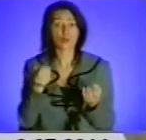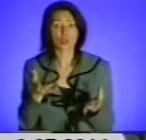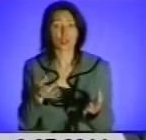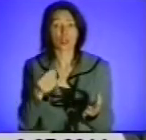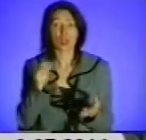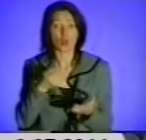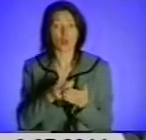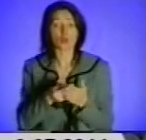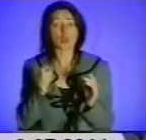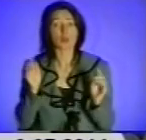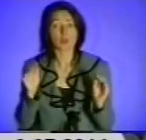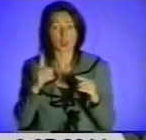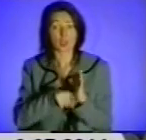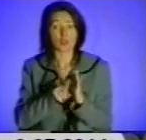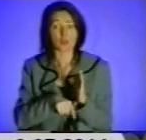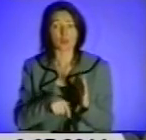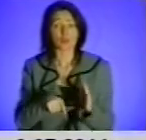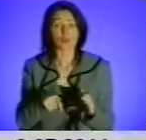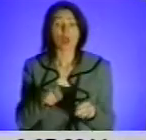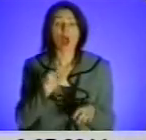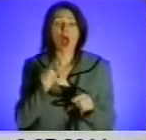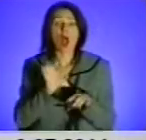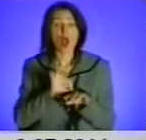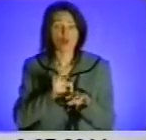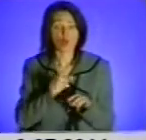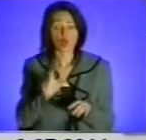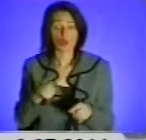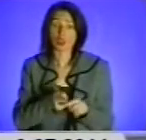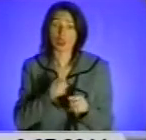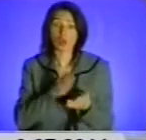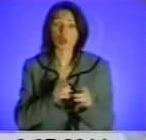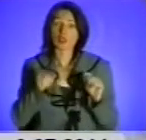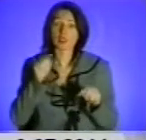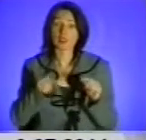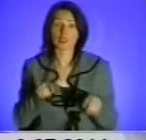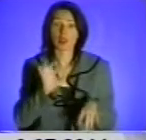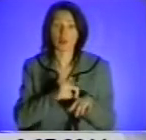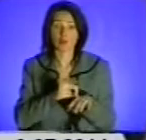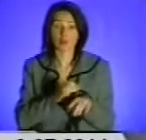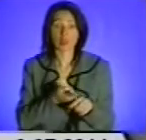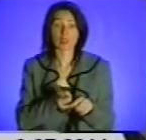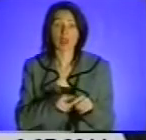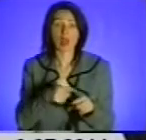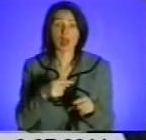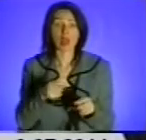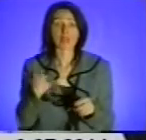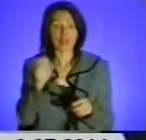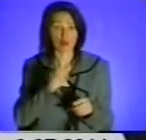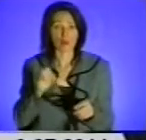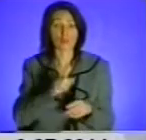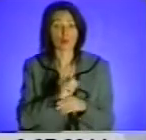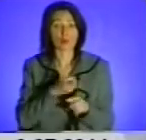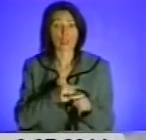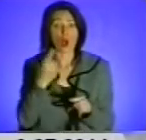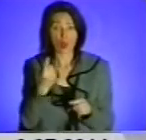Орфанні хворі, тобто люди, що мають рідкісні недуги. За європейським регламентом, це один медичний діагноз на 1000 випадків. Колишній уряд